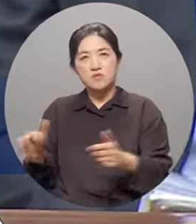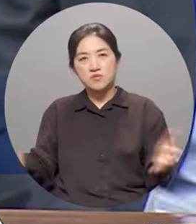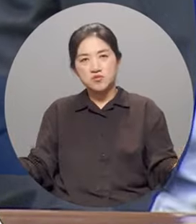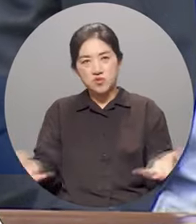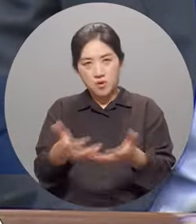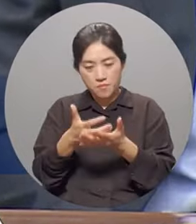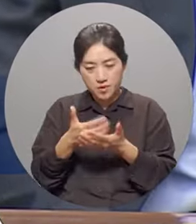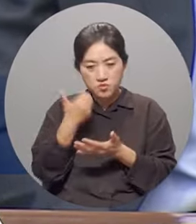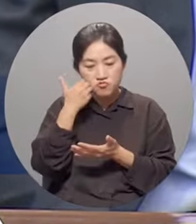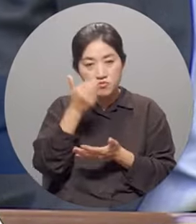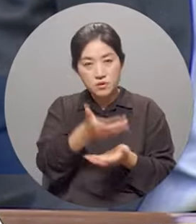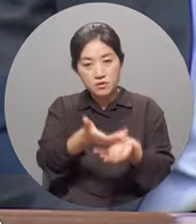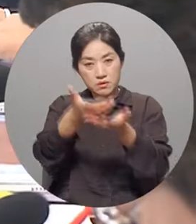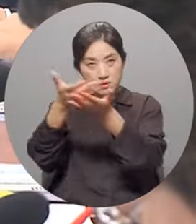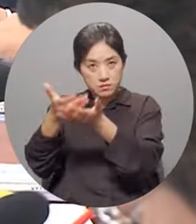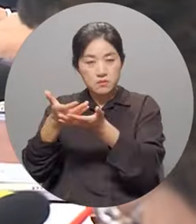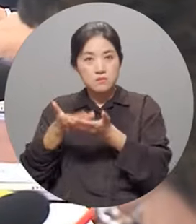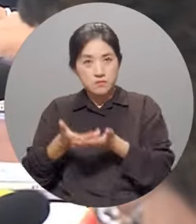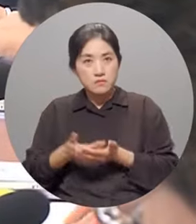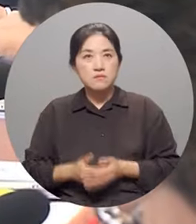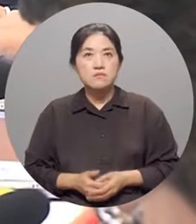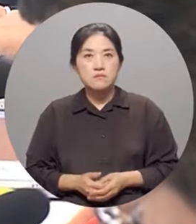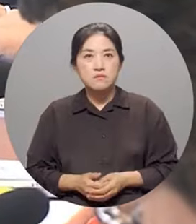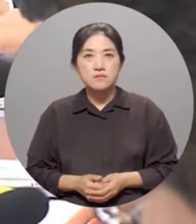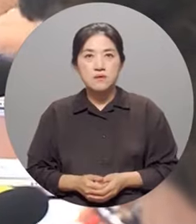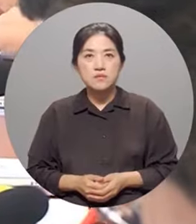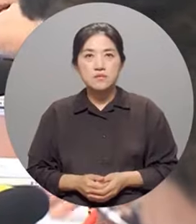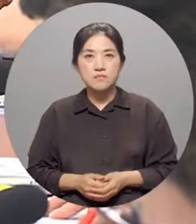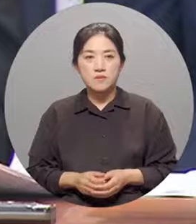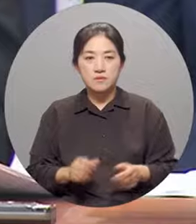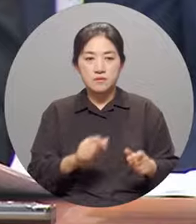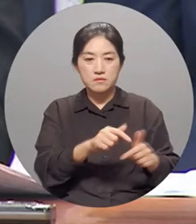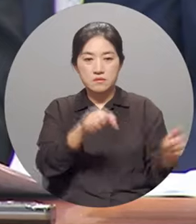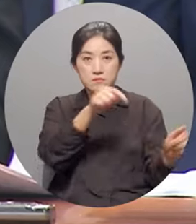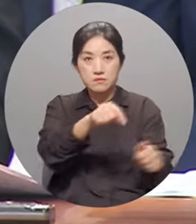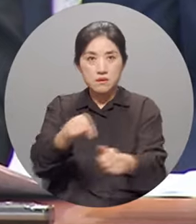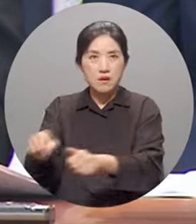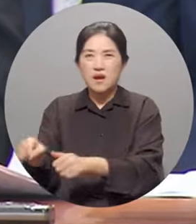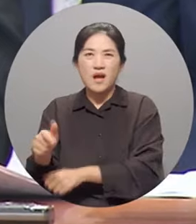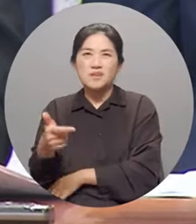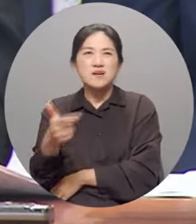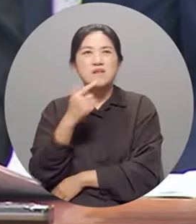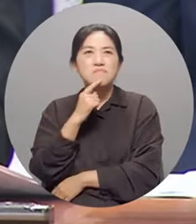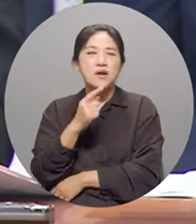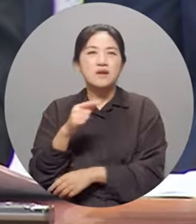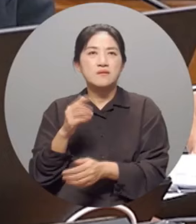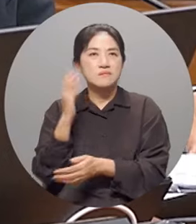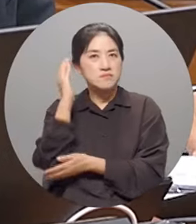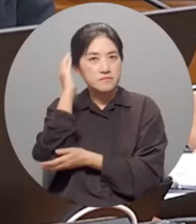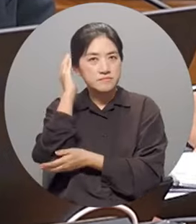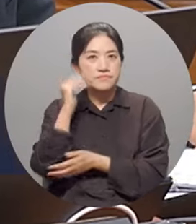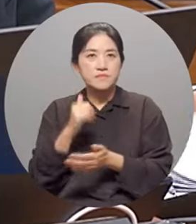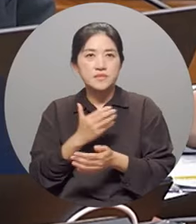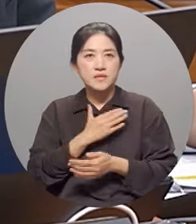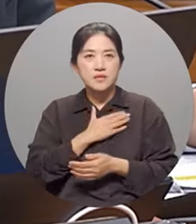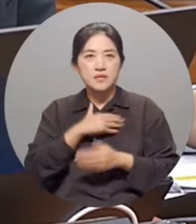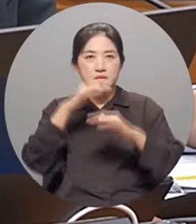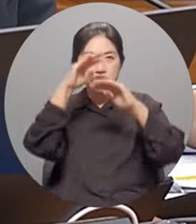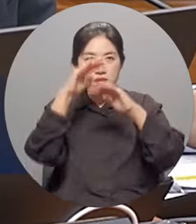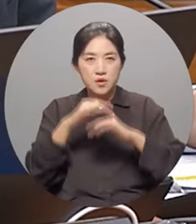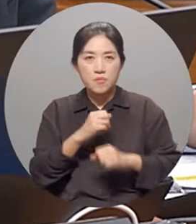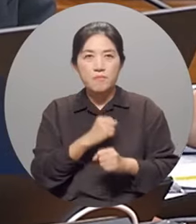취합하는 과정을 누가 쳤을 수 있 다만 여러 사람을 동원한 건 아니라 취지로 답했습니다 제가